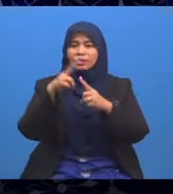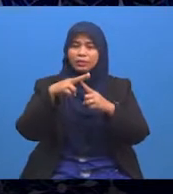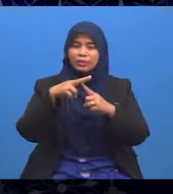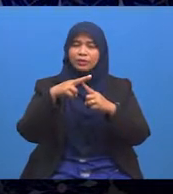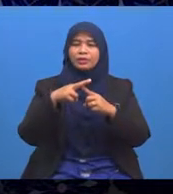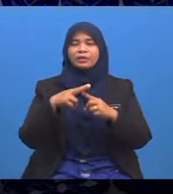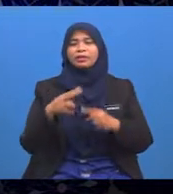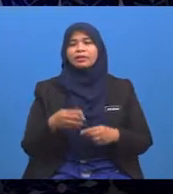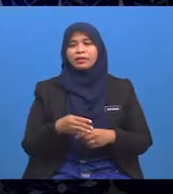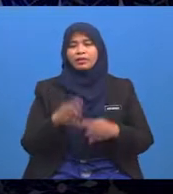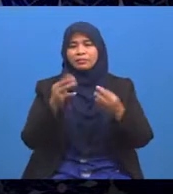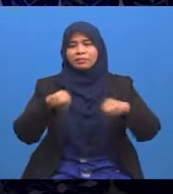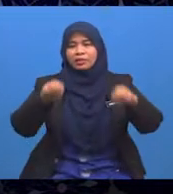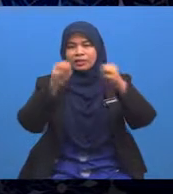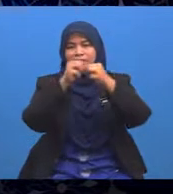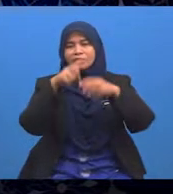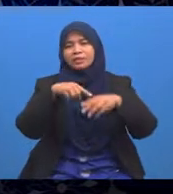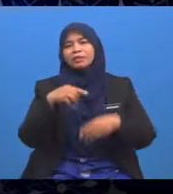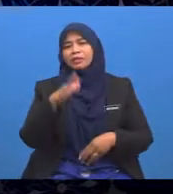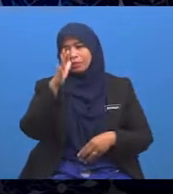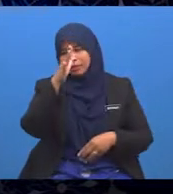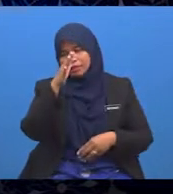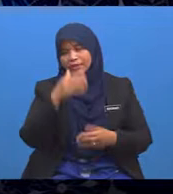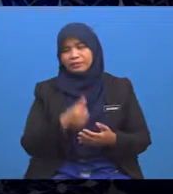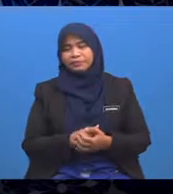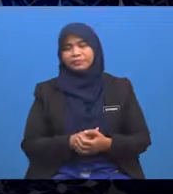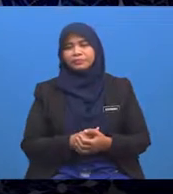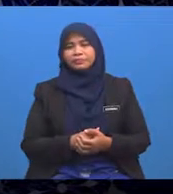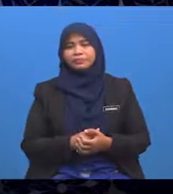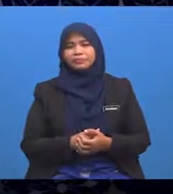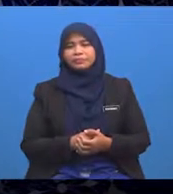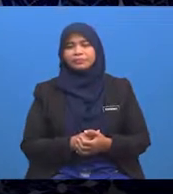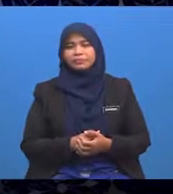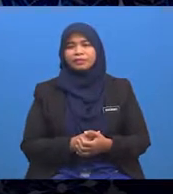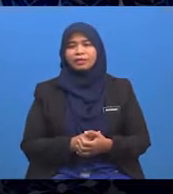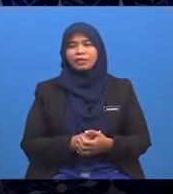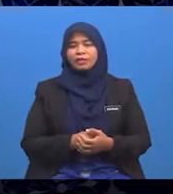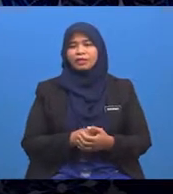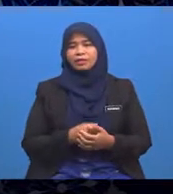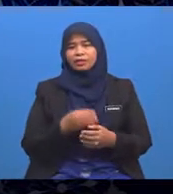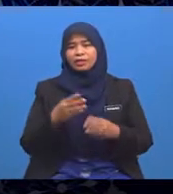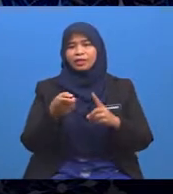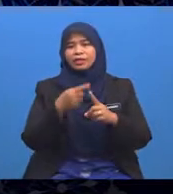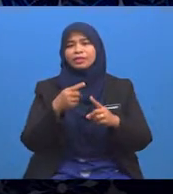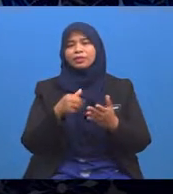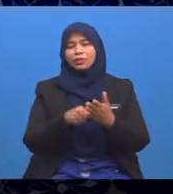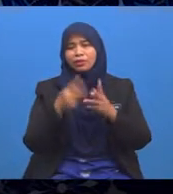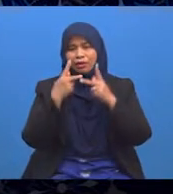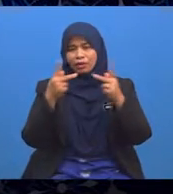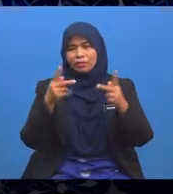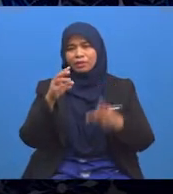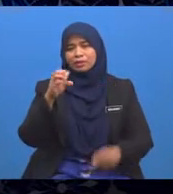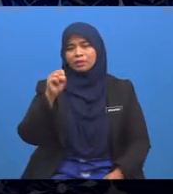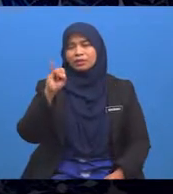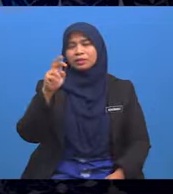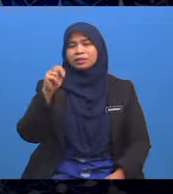ini yang Ustazah petik daripada Akhbar Sinar Harian online pada tahun 2018.